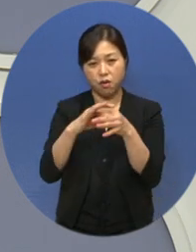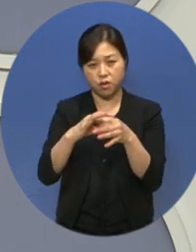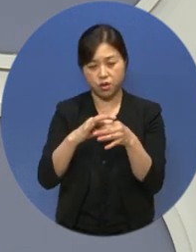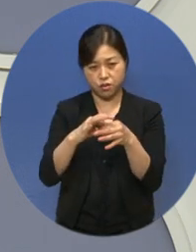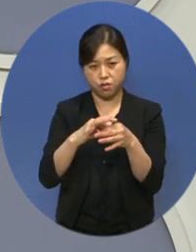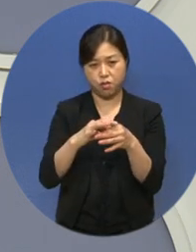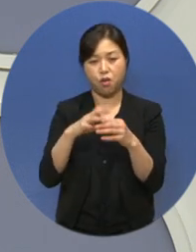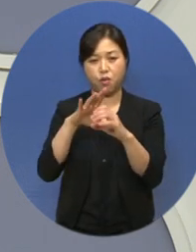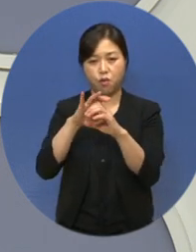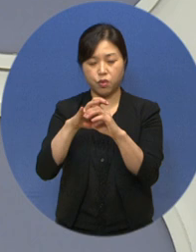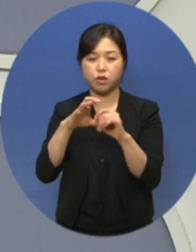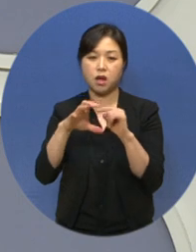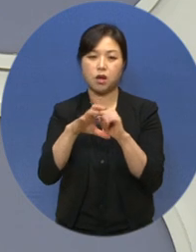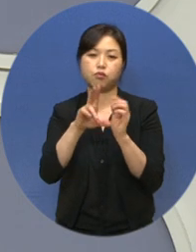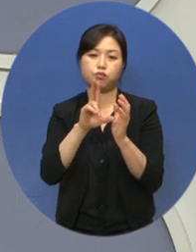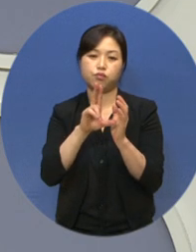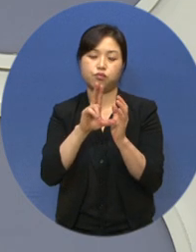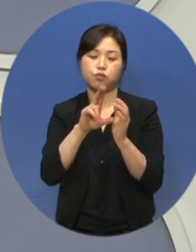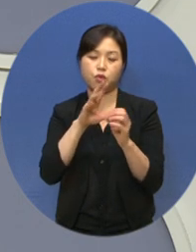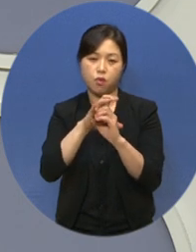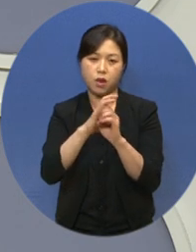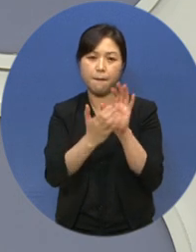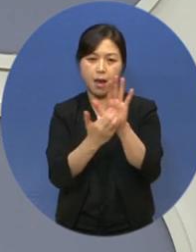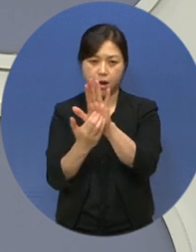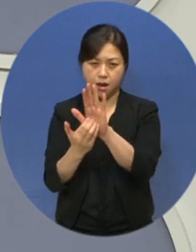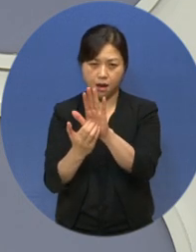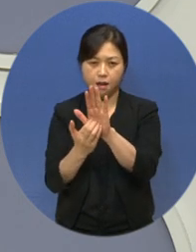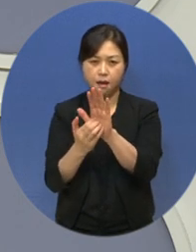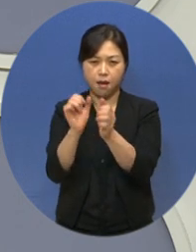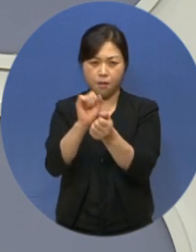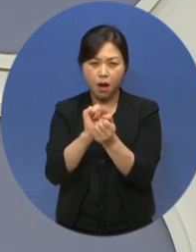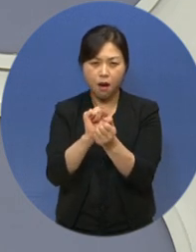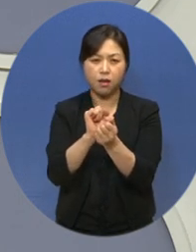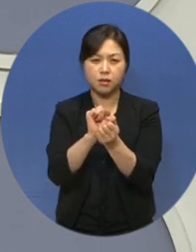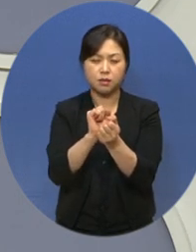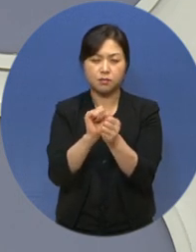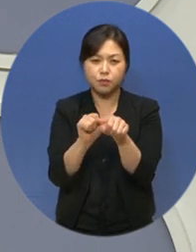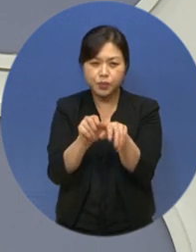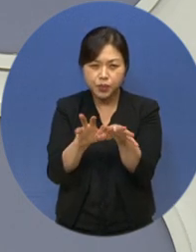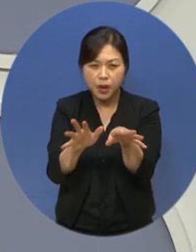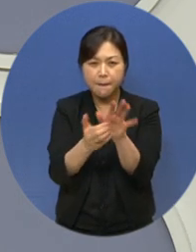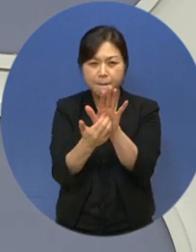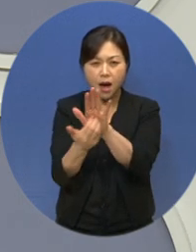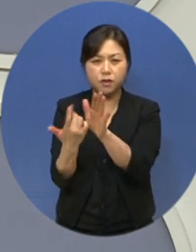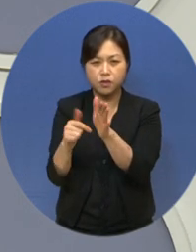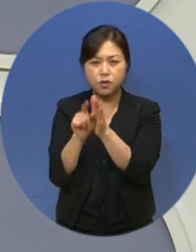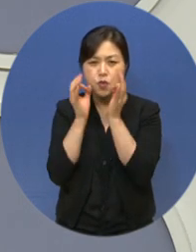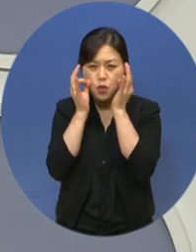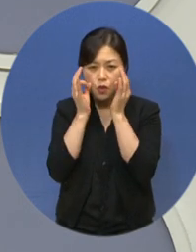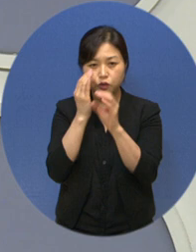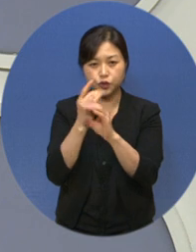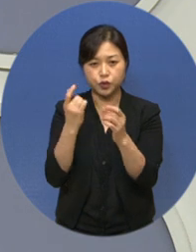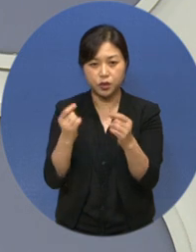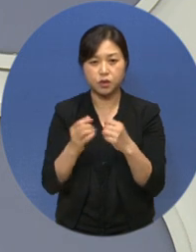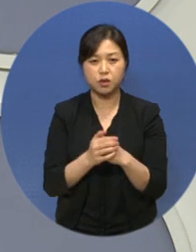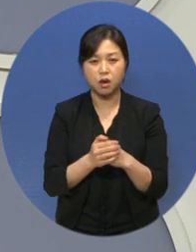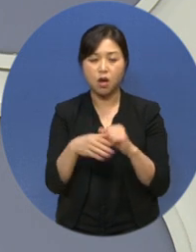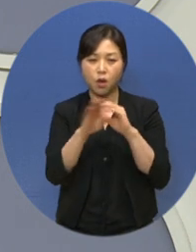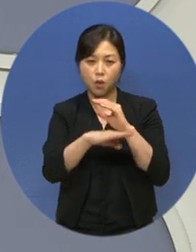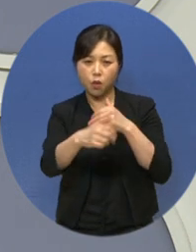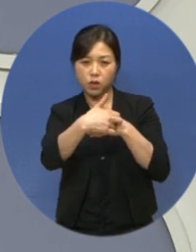잘 대비하고 어떤 가명 학생을 위해서 최선을 다하고 있다는 말씀 드리구요 여러가지 뭐 공무원이 체계를 구출